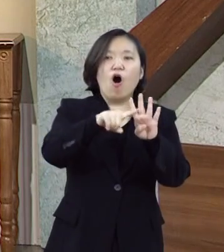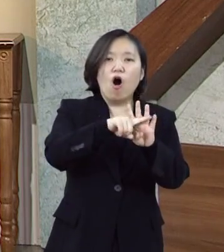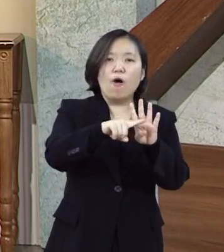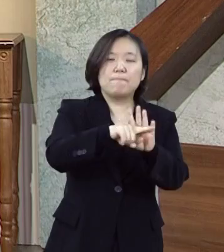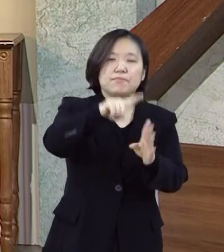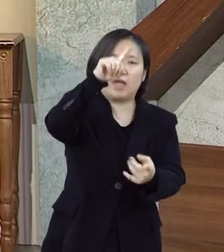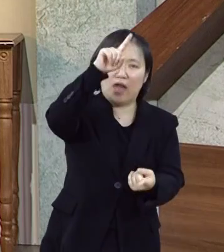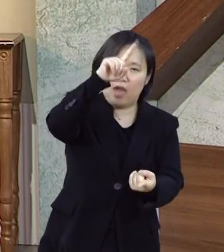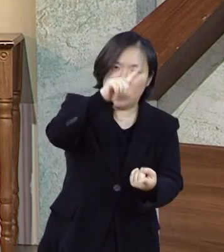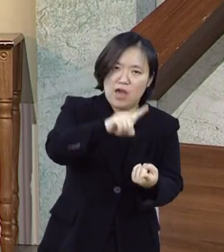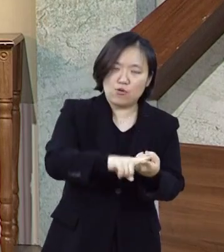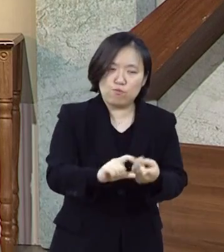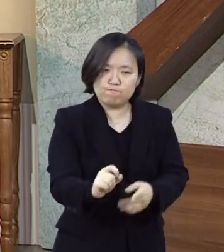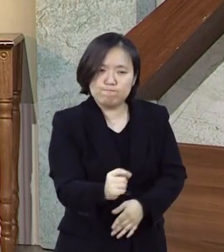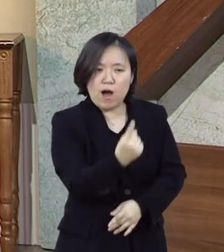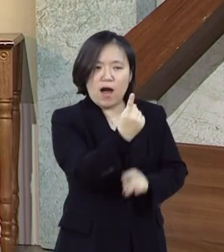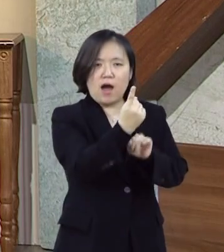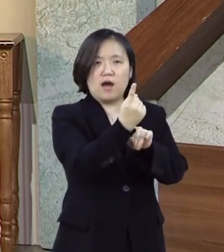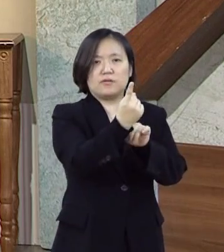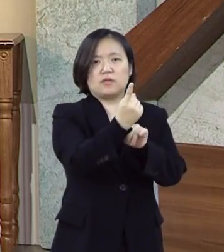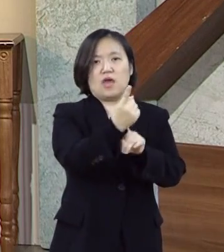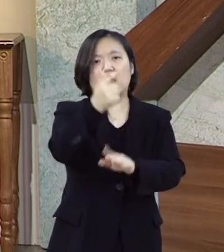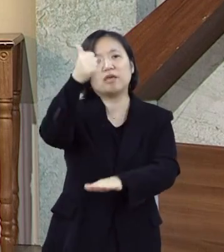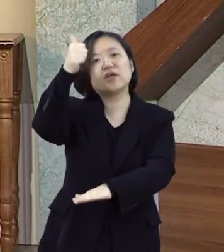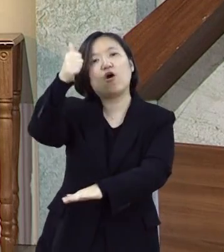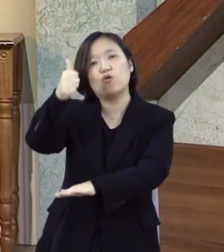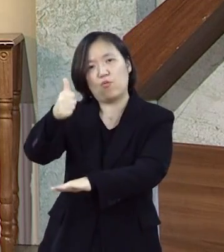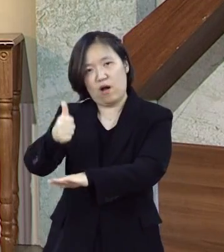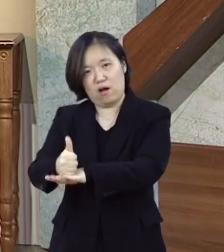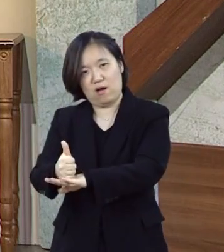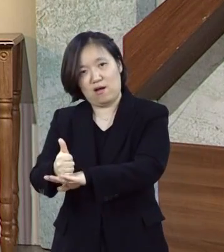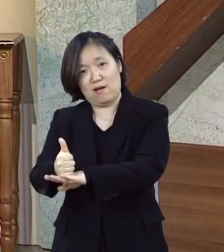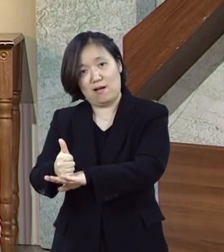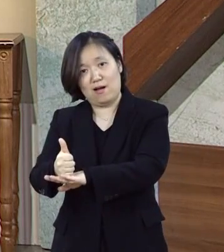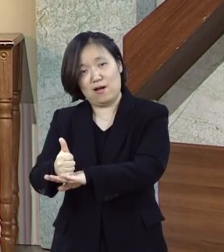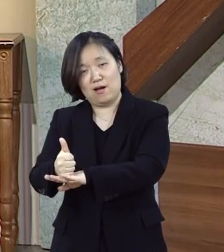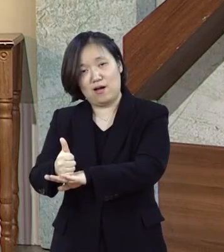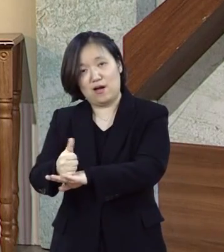몸과 이와 같은 환경과 이와 같은 조건을